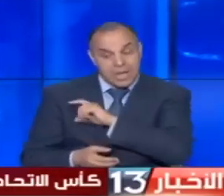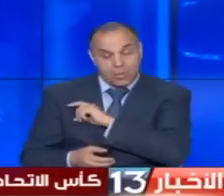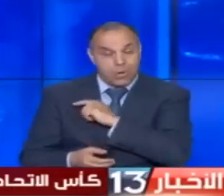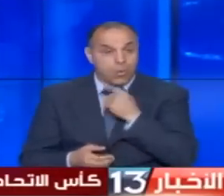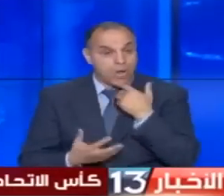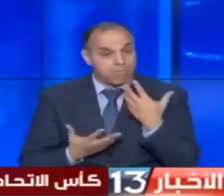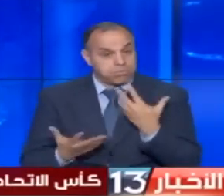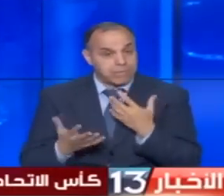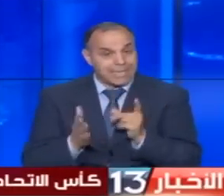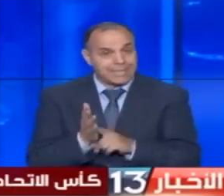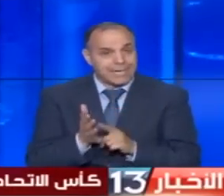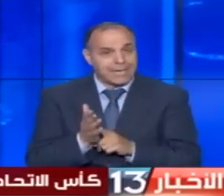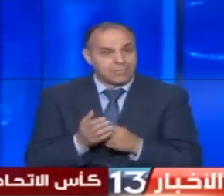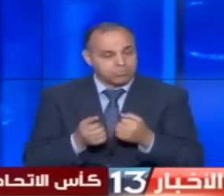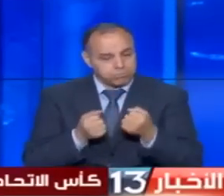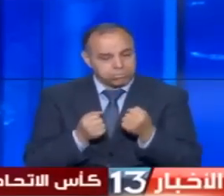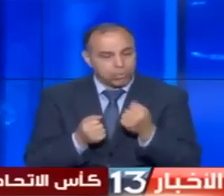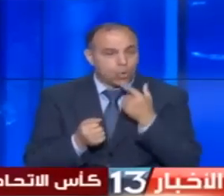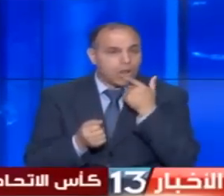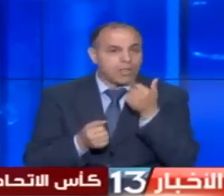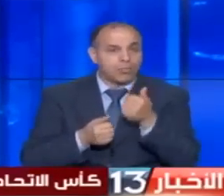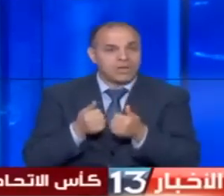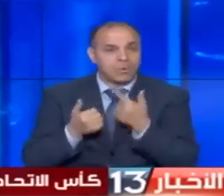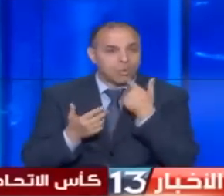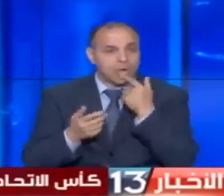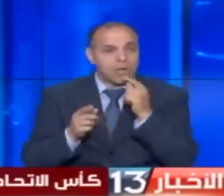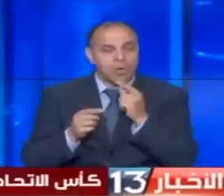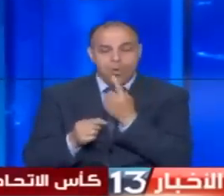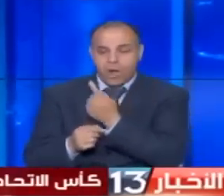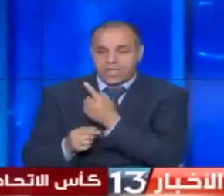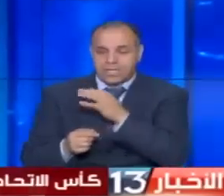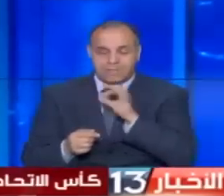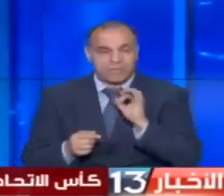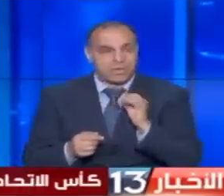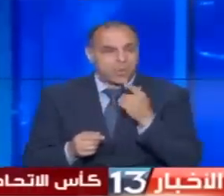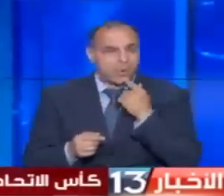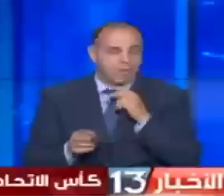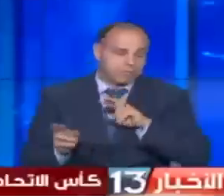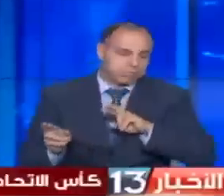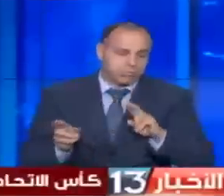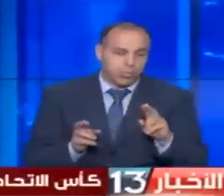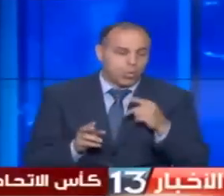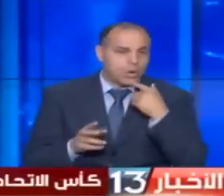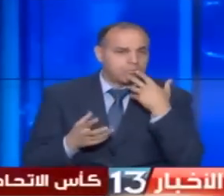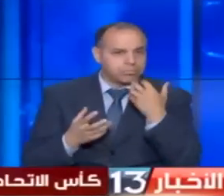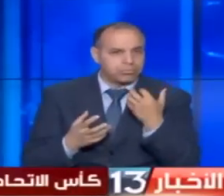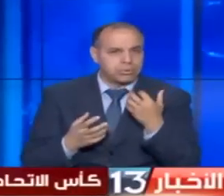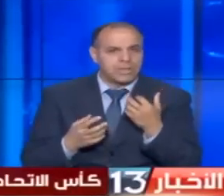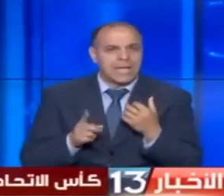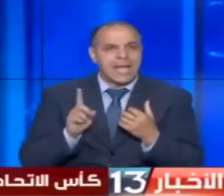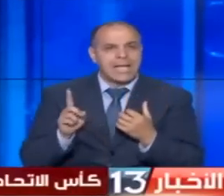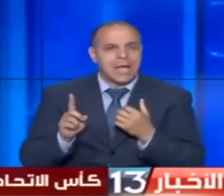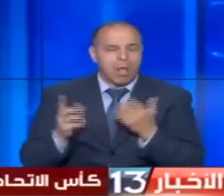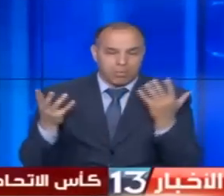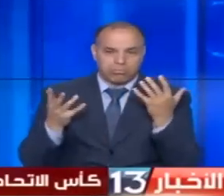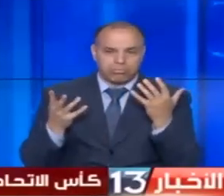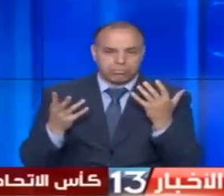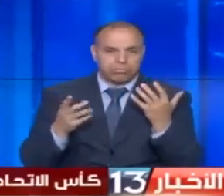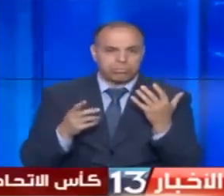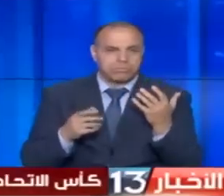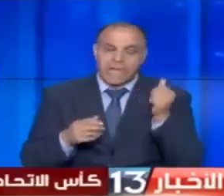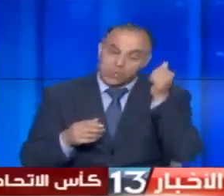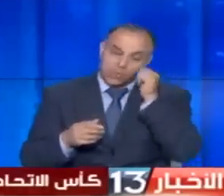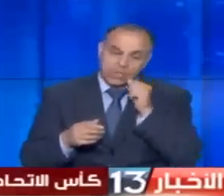يسعى لتاكيد اسبقيات الذهاب ثلاثيه مقابل هدف واحد وخوض اللقاء بكل جديه لغايه مفاجئه من الفريق